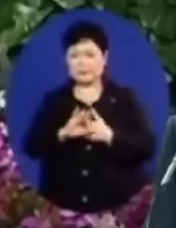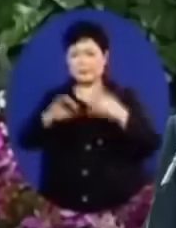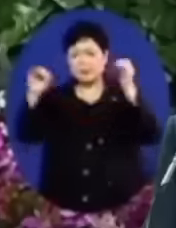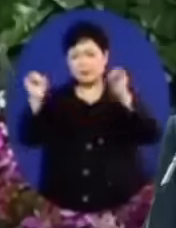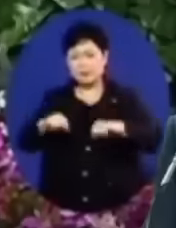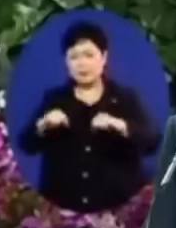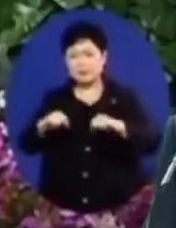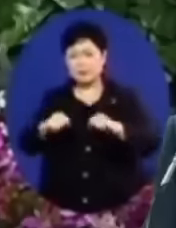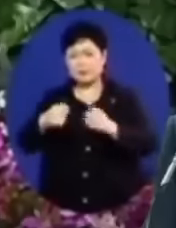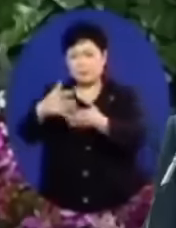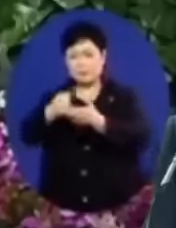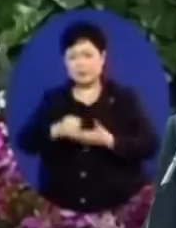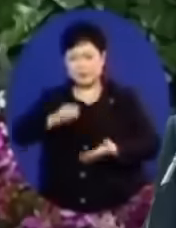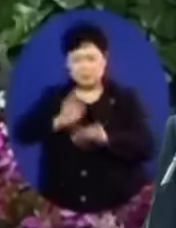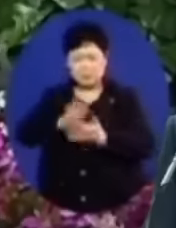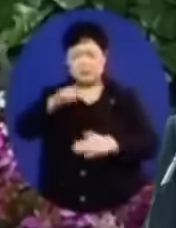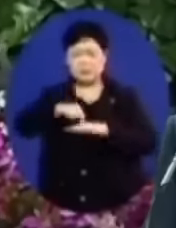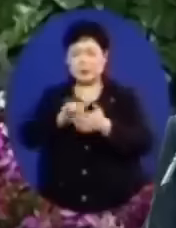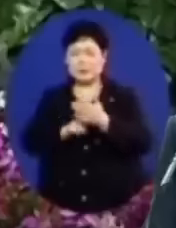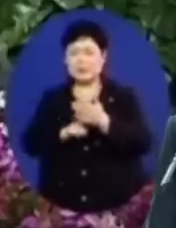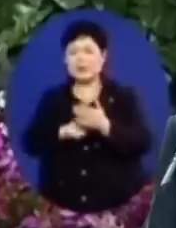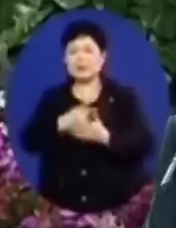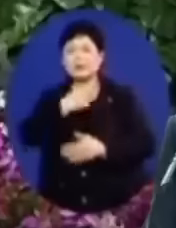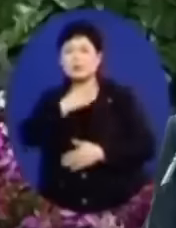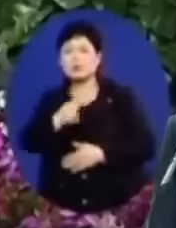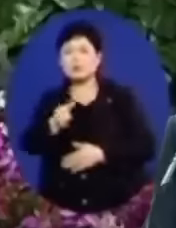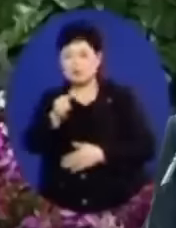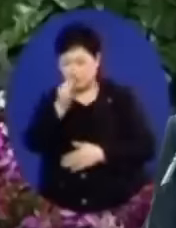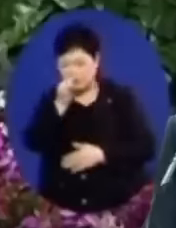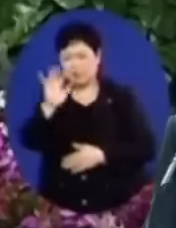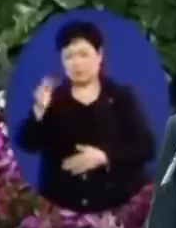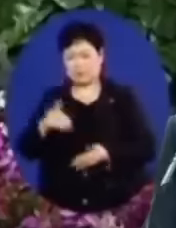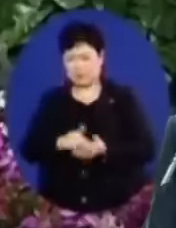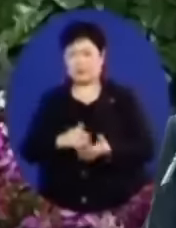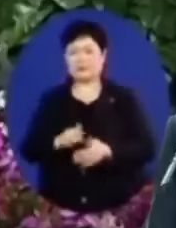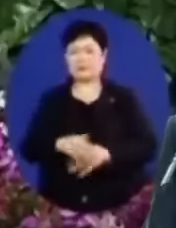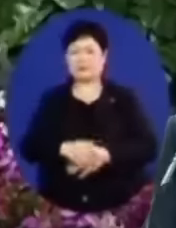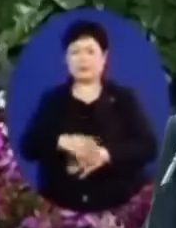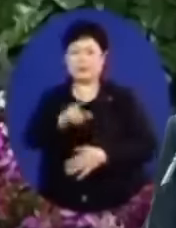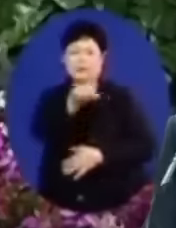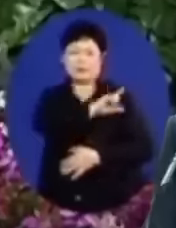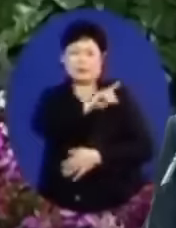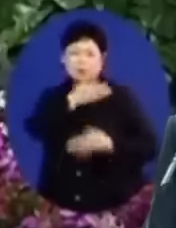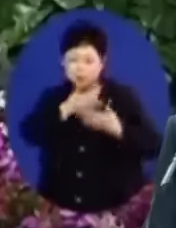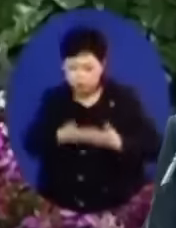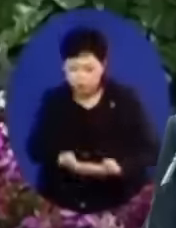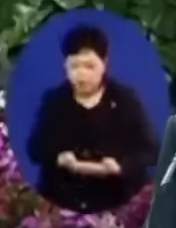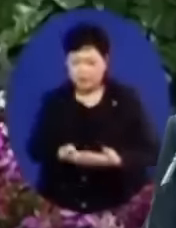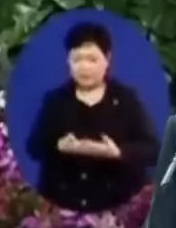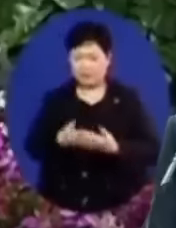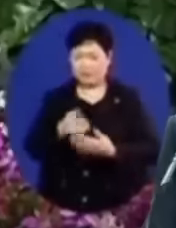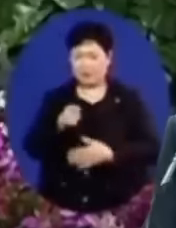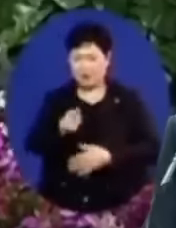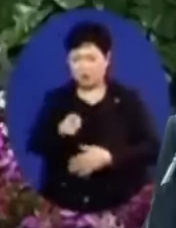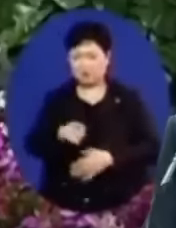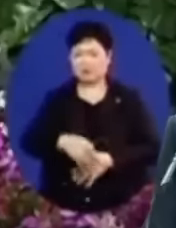응답을 받겠다는 뜨거운 마음의 소원이 있어야 되는 것입니다. 제일 중요한 것이